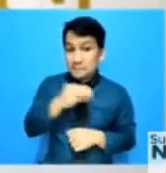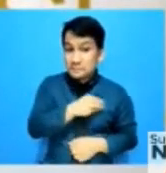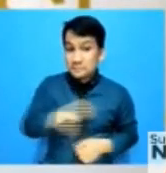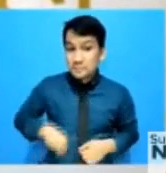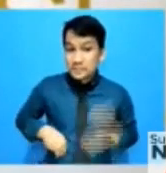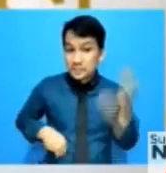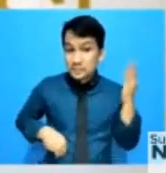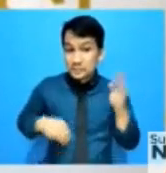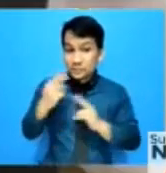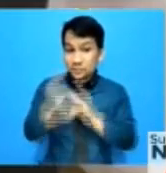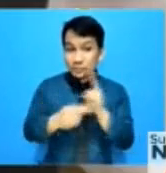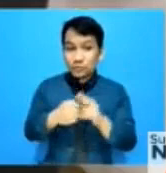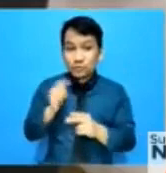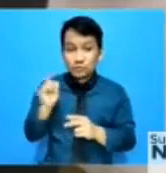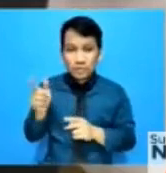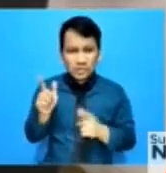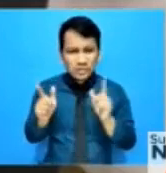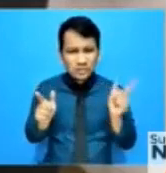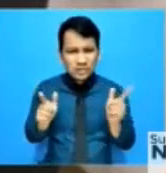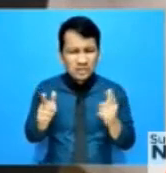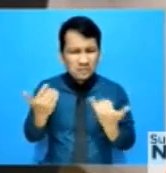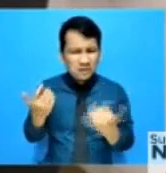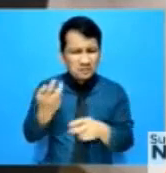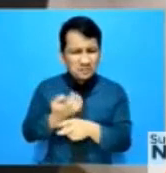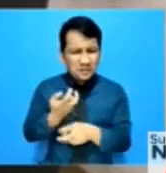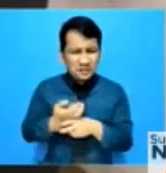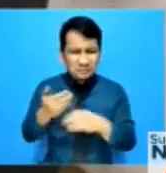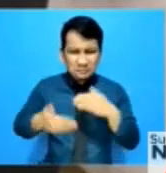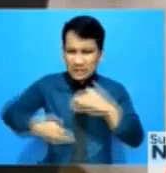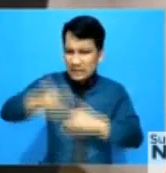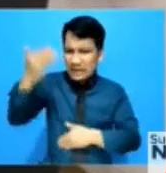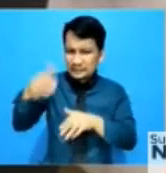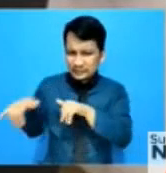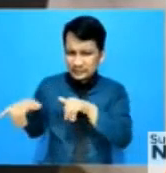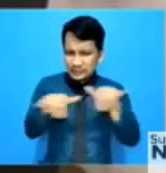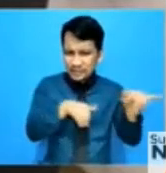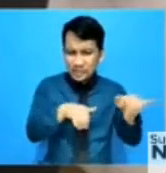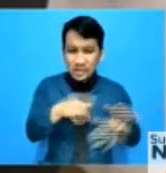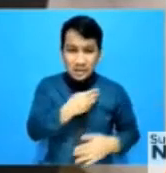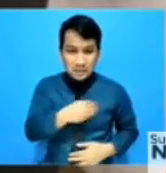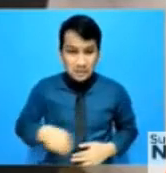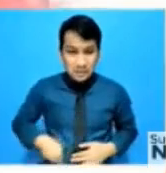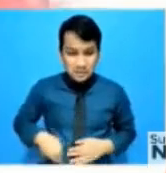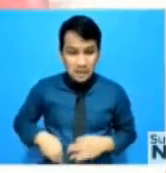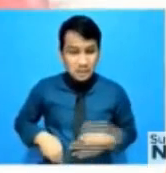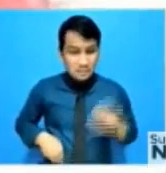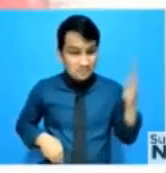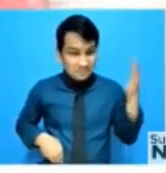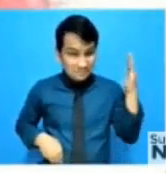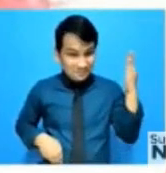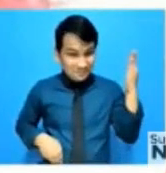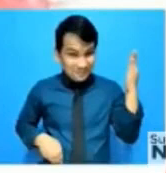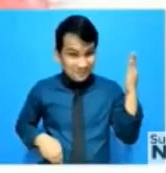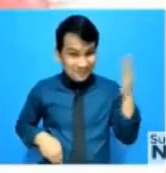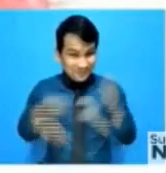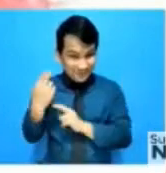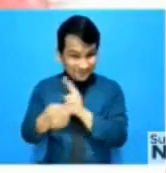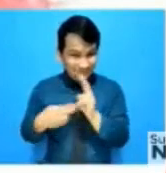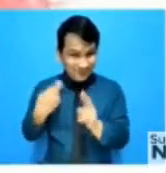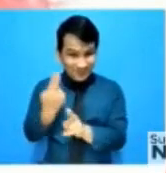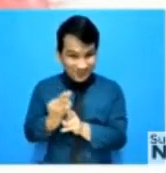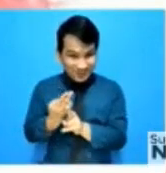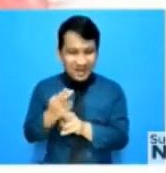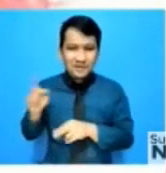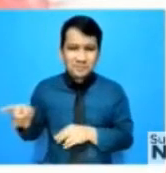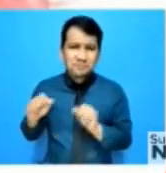2020. Dumaan daw siya sa butas ng karayom dahil mataas ang standards ng Miss Universe sa pagpili ng official partners. Pero sulit daw